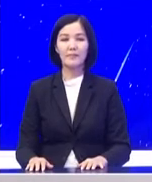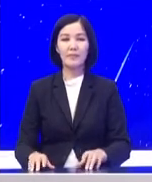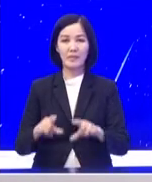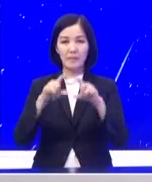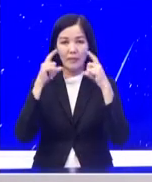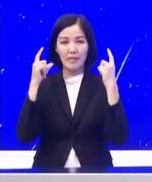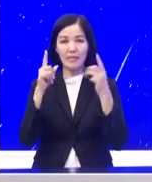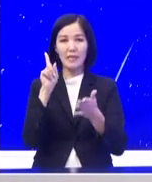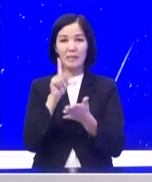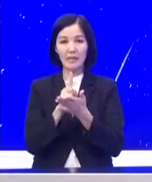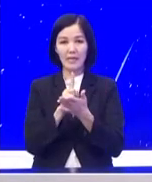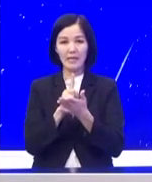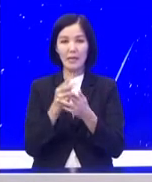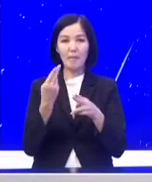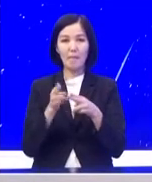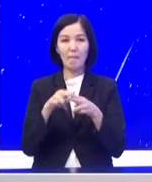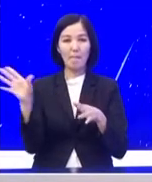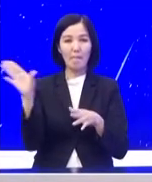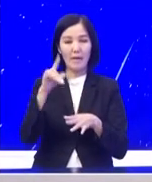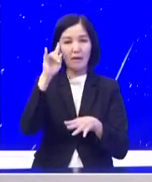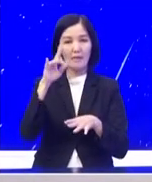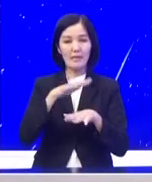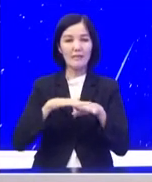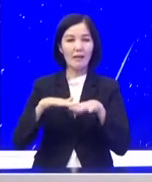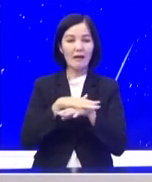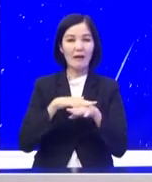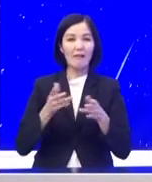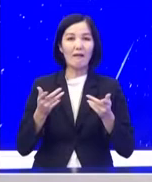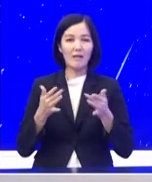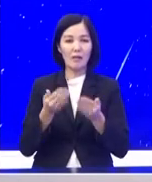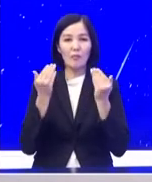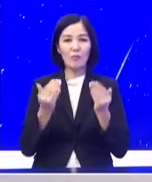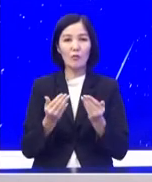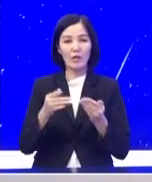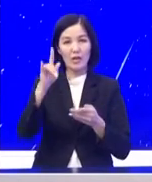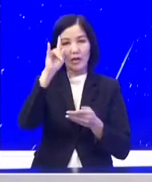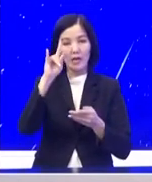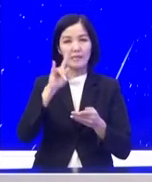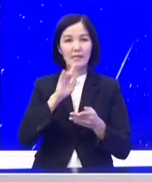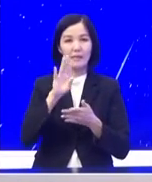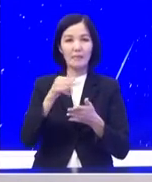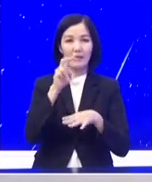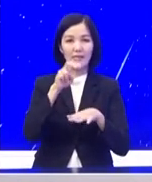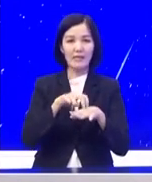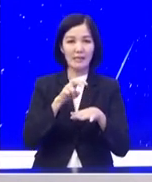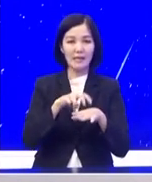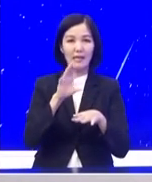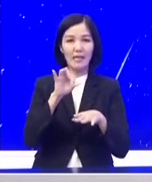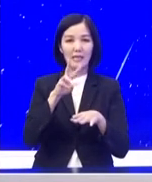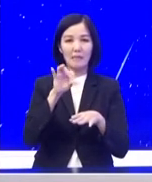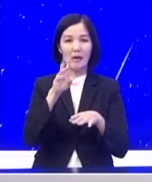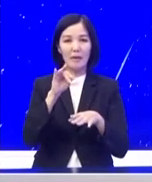Медициналық маска тағу міндеттелді. Бұл барлық қазақстандыққа ортақ талап. Бүгін еліміздің бас санитар дәрігері Айжан